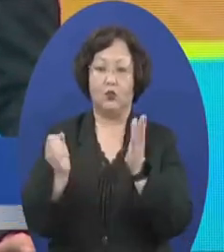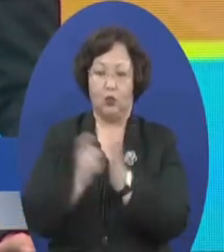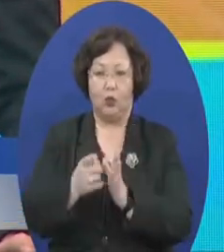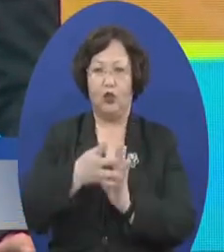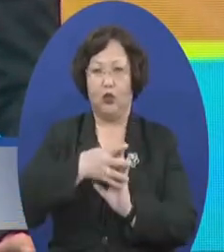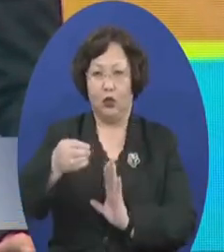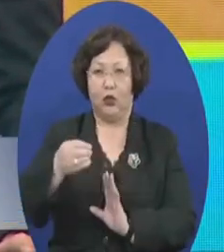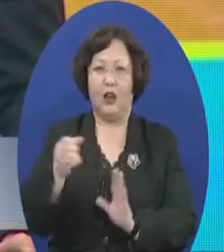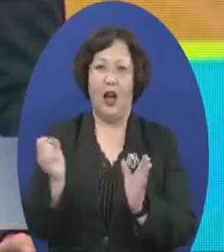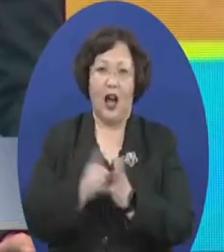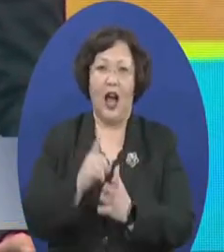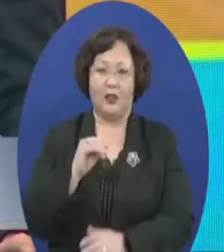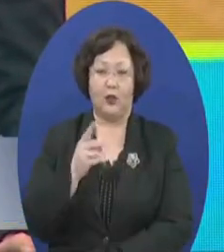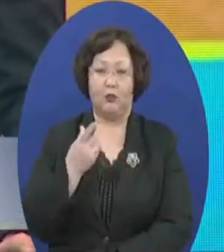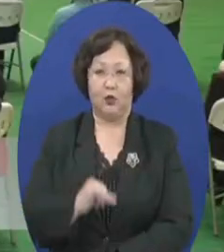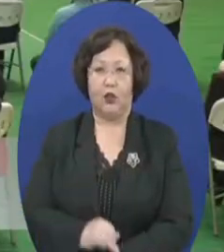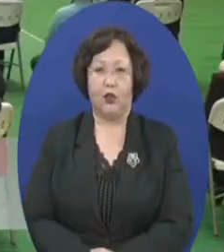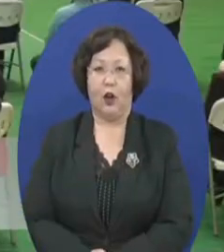билээ.